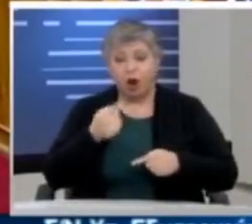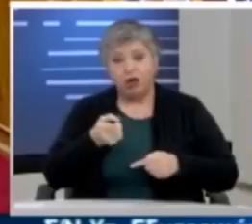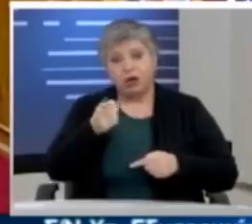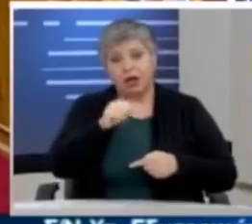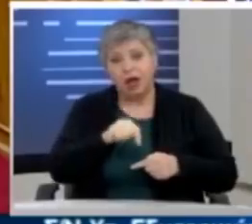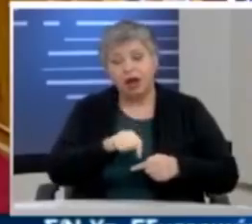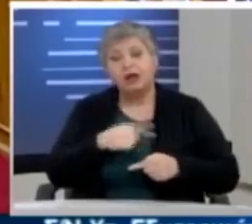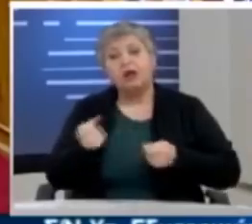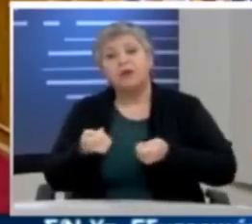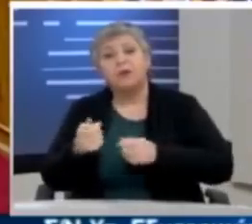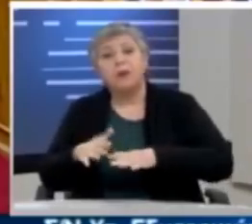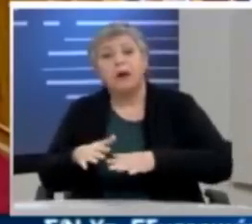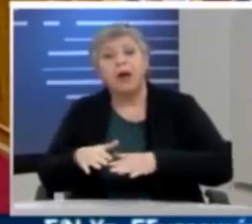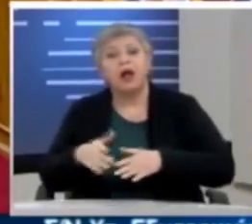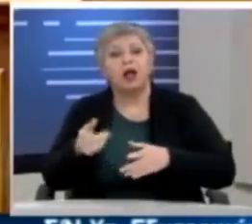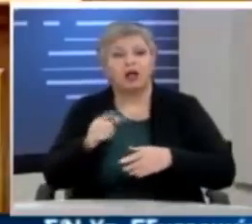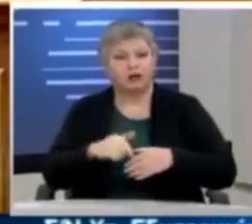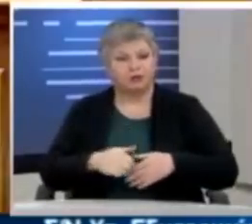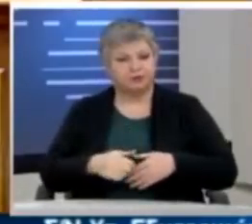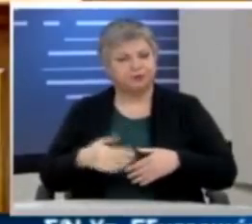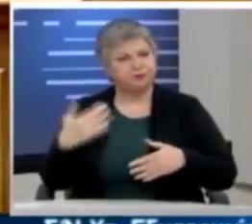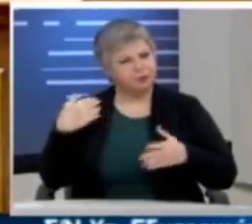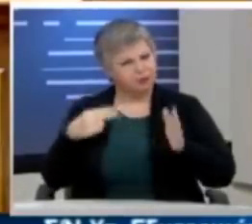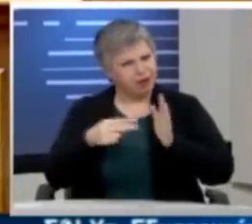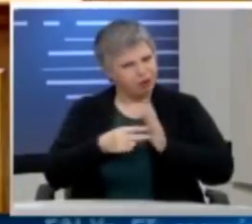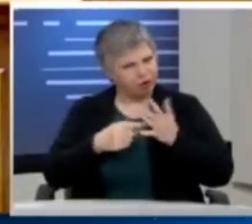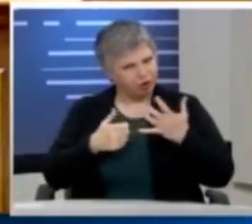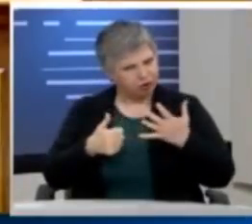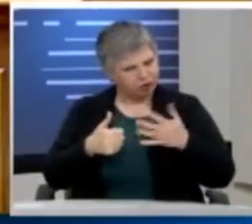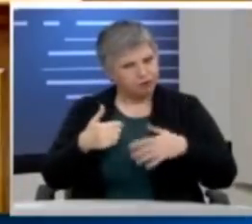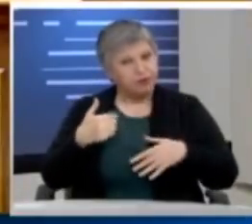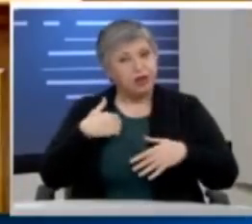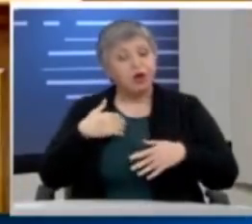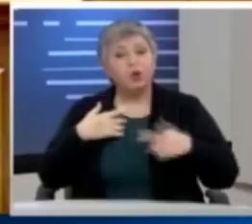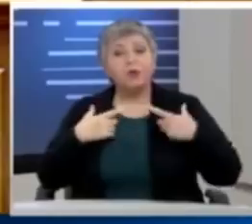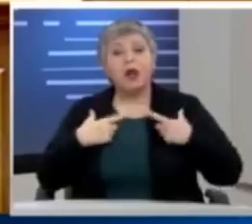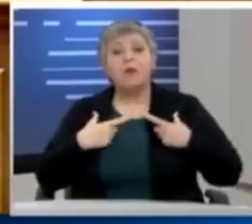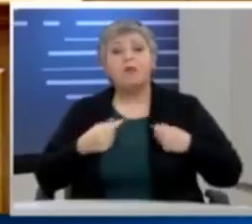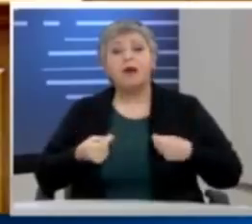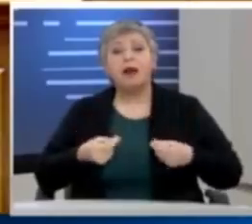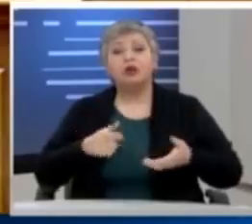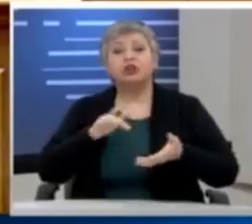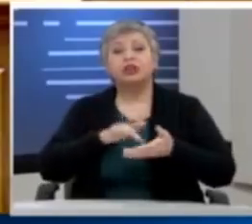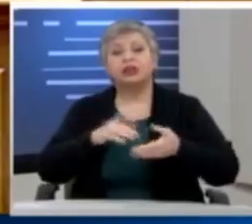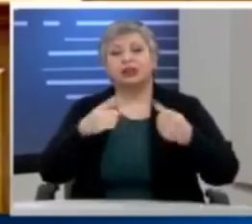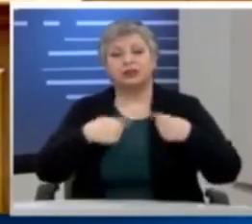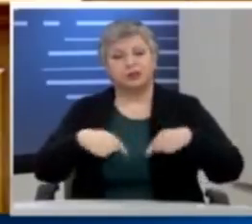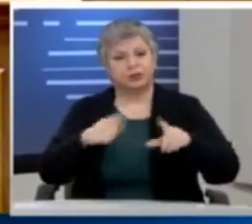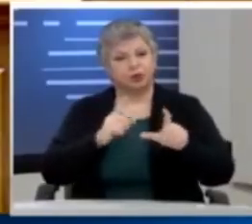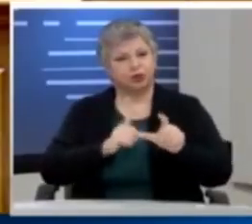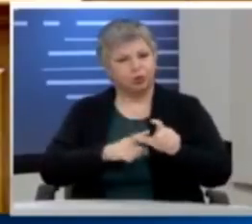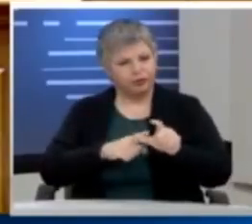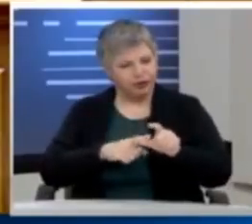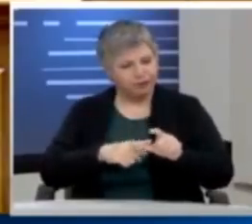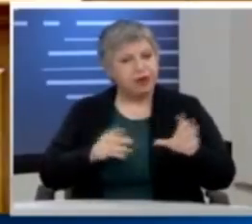Το 2006, εγώ ο ίδιος ως μέλος τότε του Πολιτικού Γραφείου της Κεντρικής Επιτροπής του ΚΚΕ, για το ζήτημα